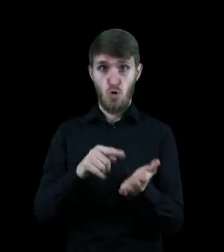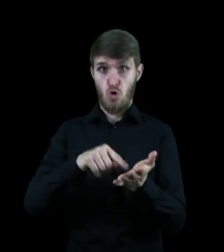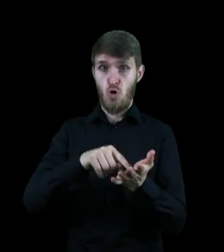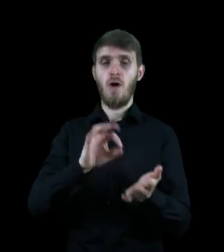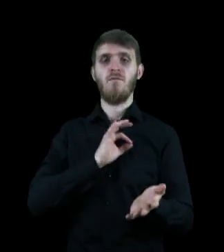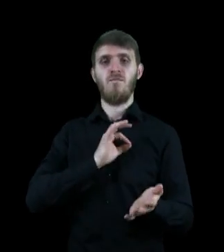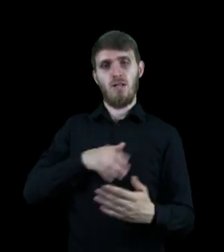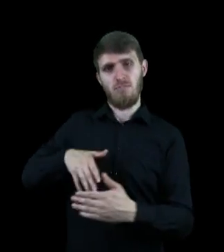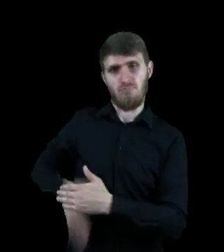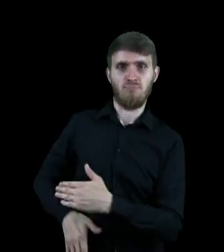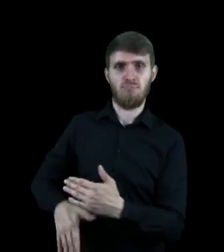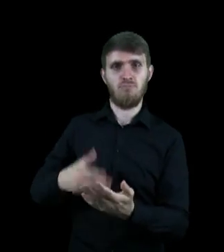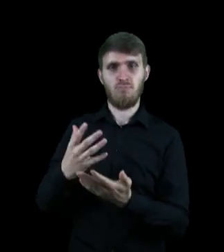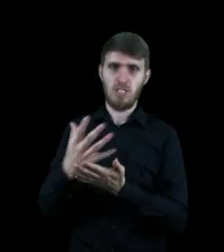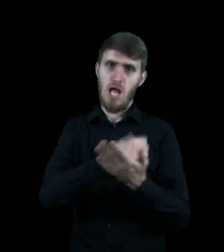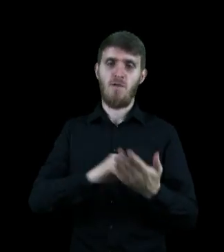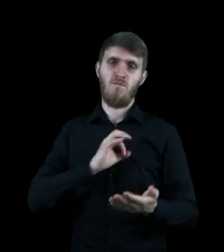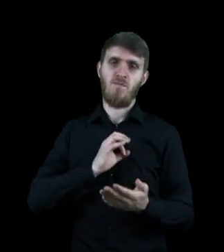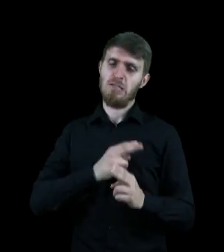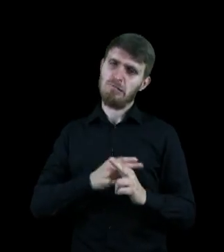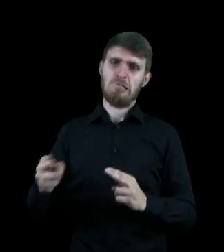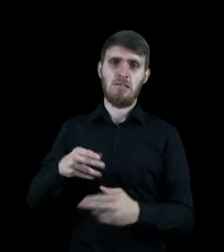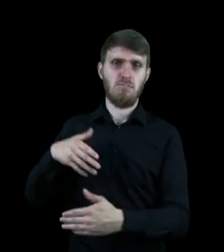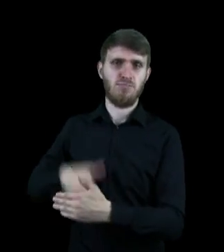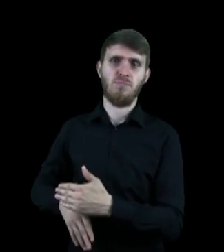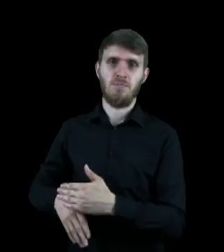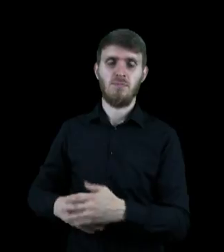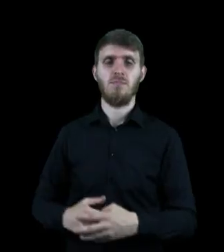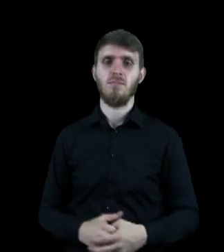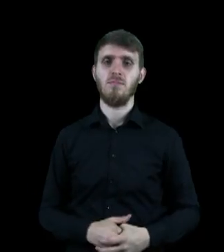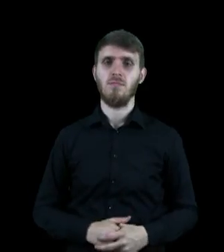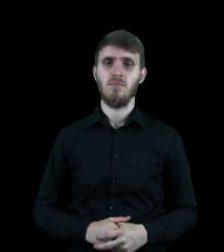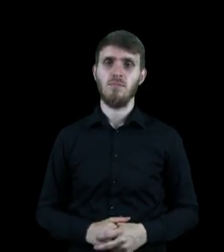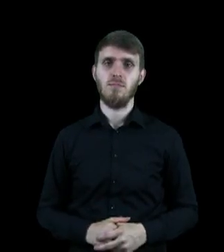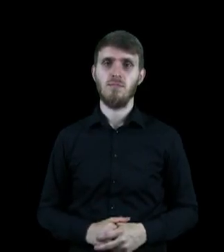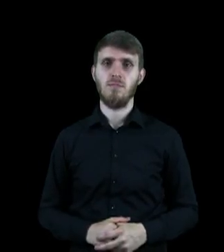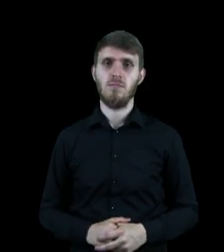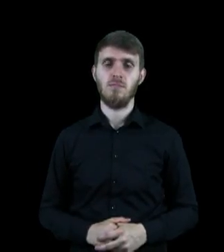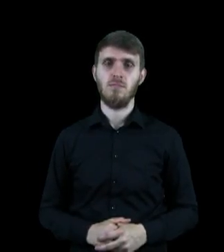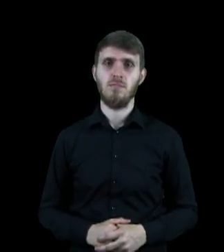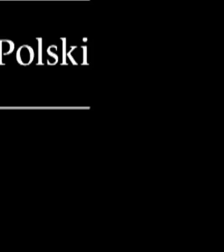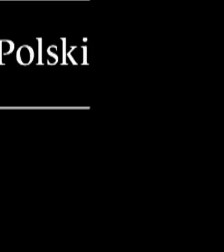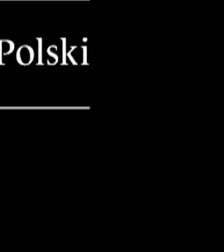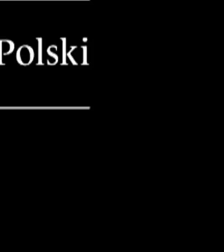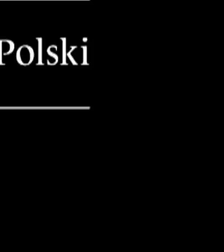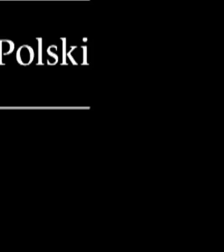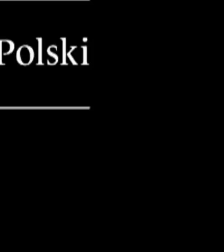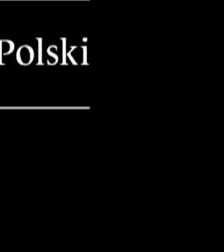się zysk netto. I to jest to, co zostaje w naszej kieszeni.